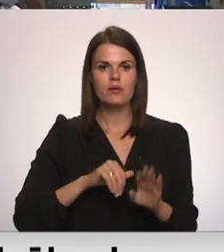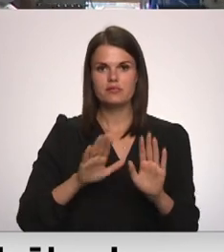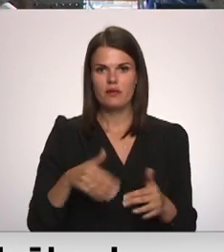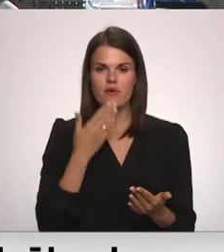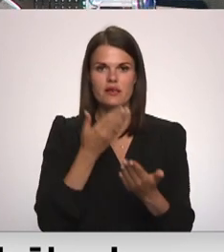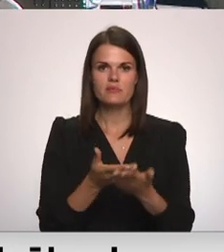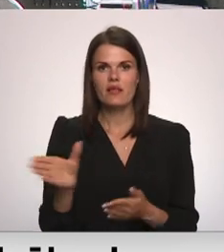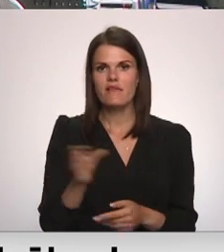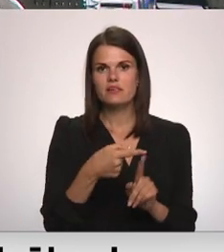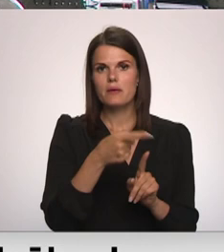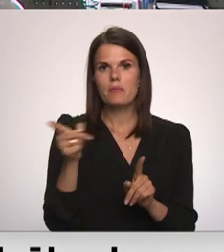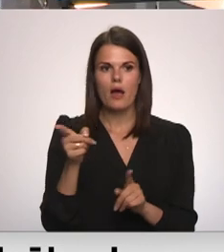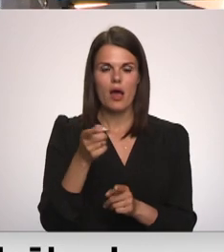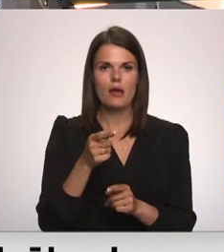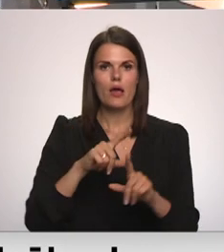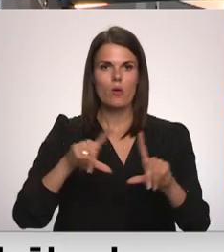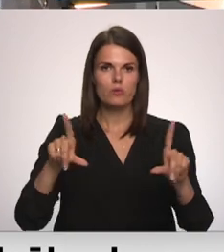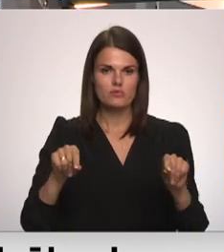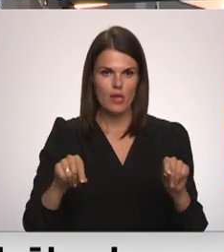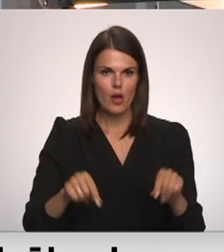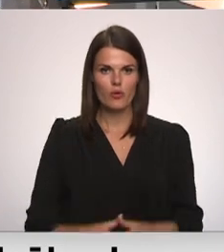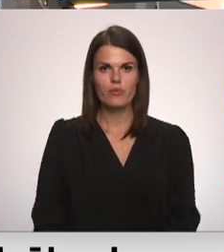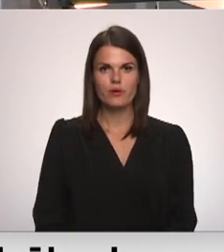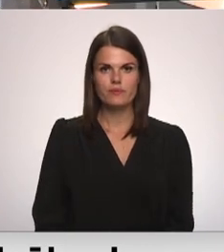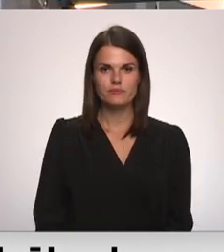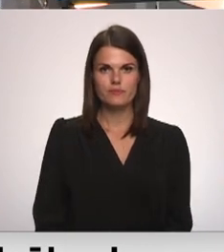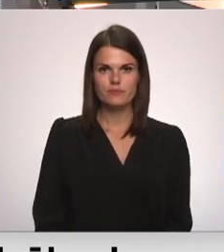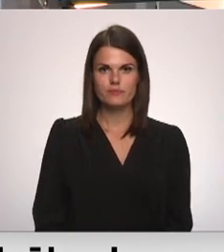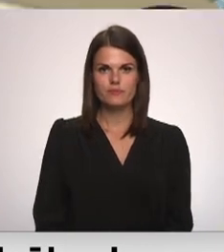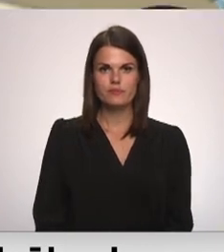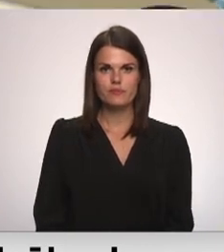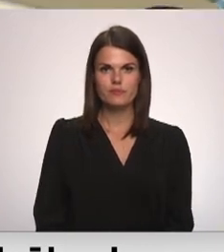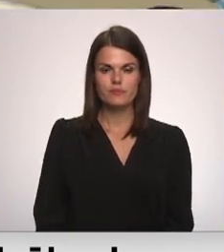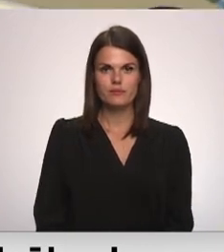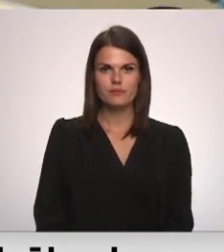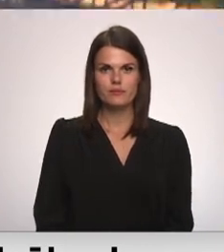pieteikties visi pārējie uzņēmumi. Iļija Koziņs, Latvijas televīzija.